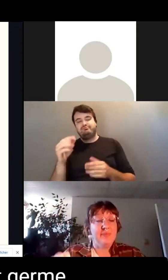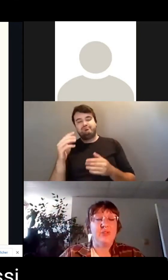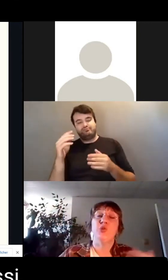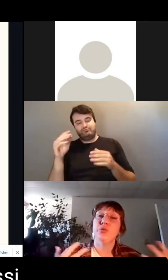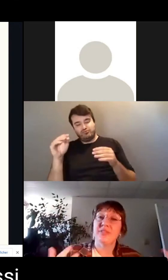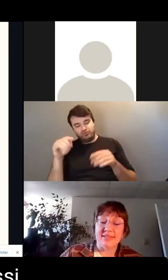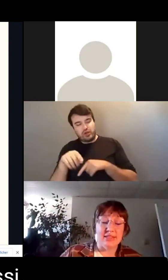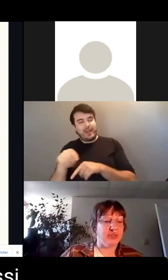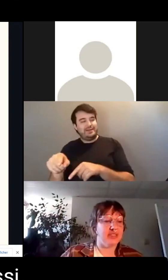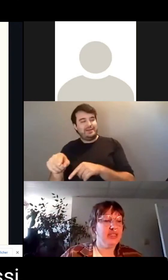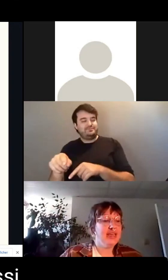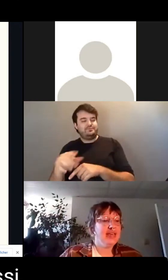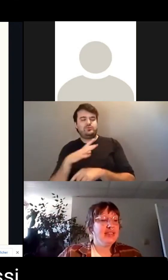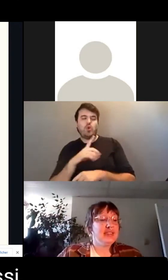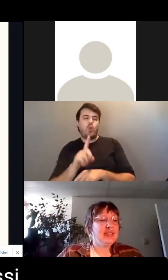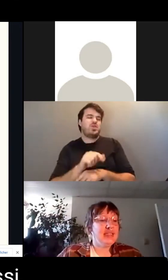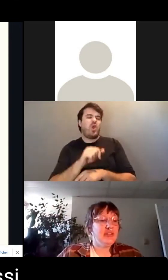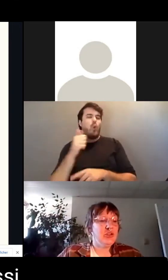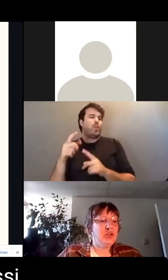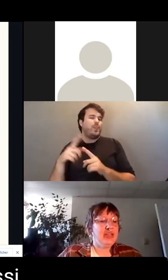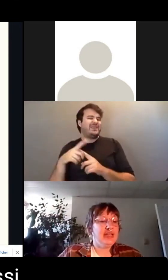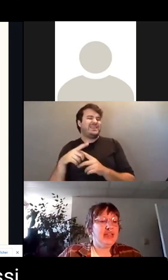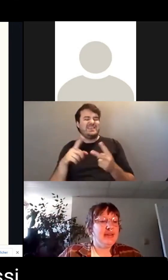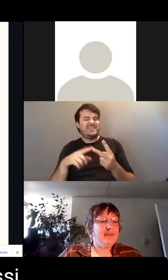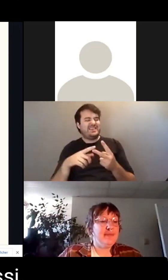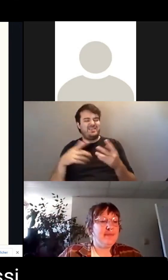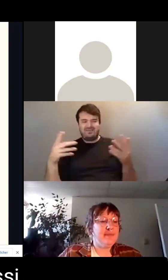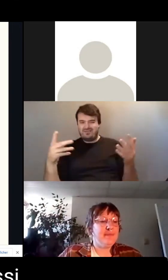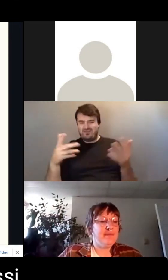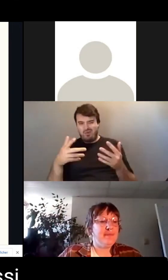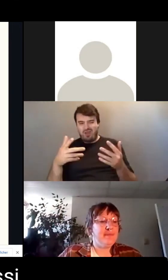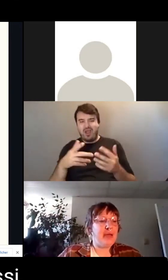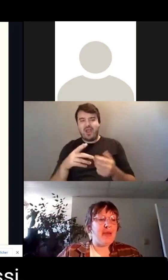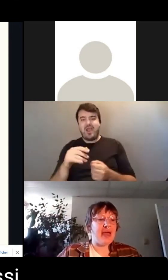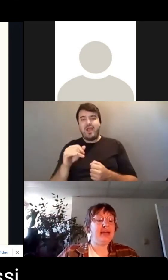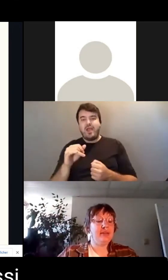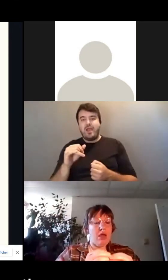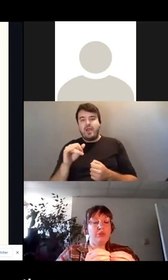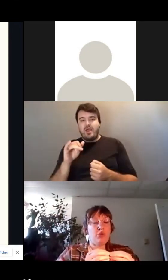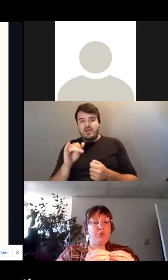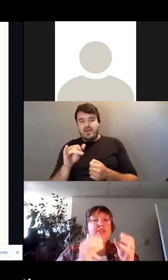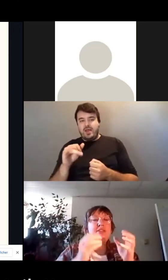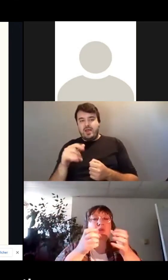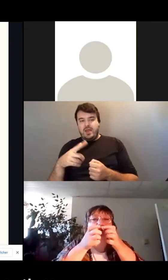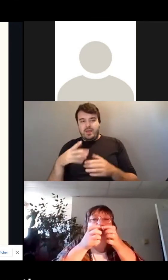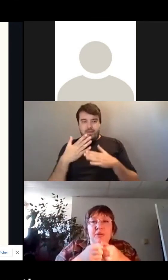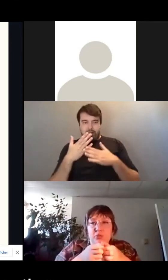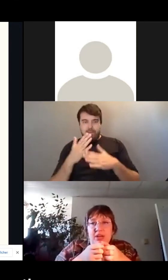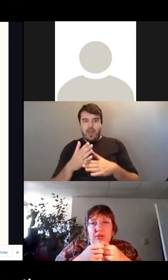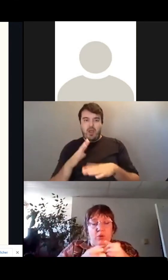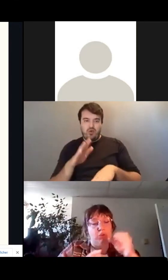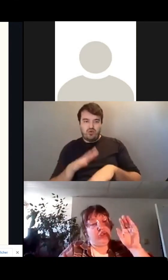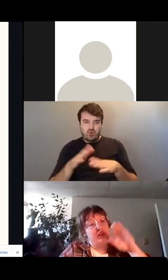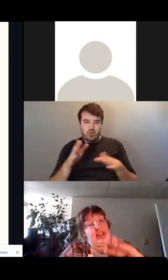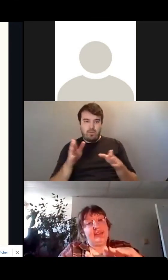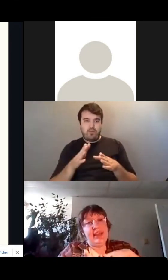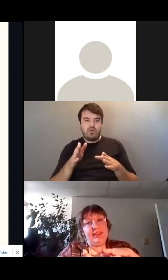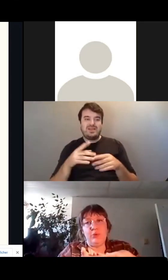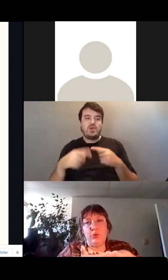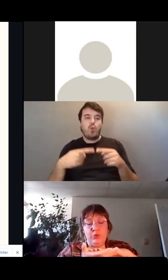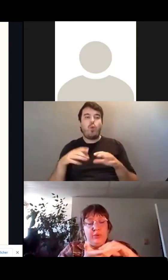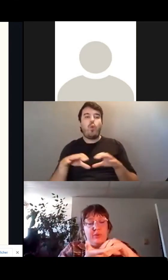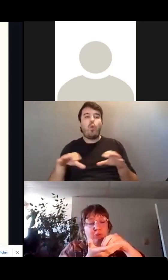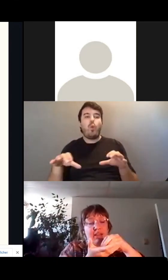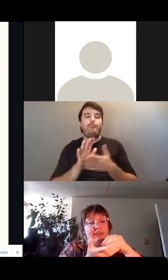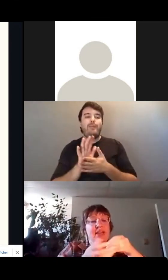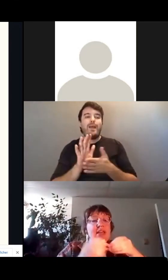jardin. Il y a une autre technique aussi, c'est de les préparer dans un petit rouleau de papier de toilette. Donc, il y a de la terre